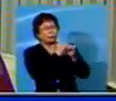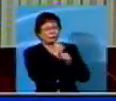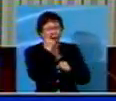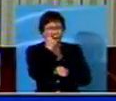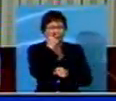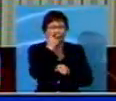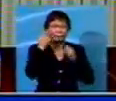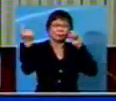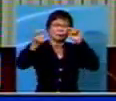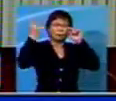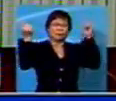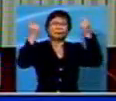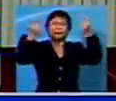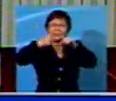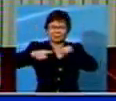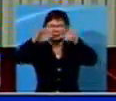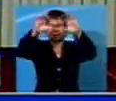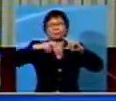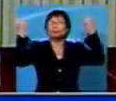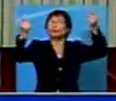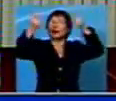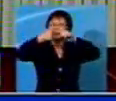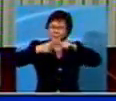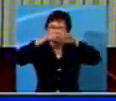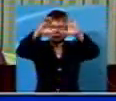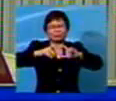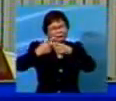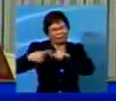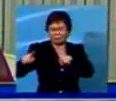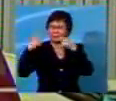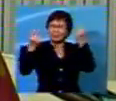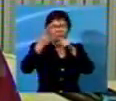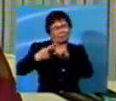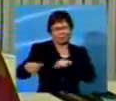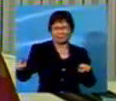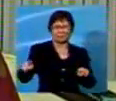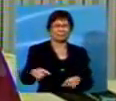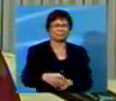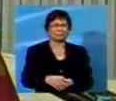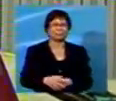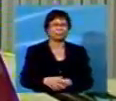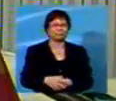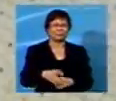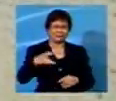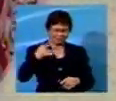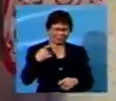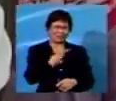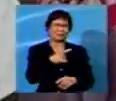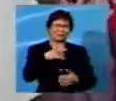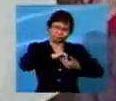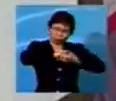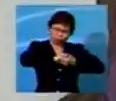dia merai cara lain kan kita bicara ni rasanya lebih mesralah